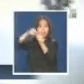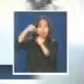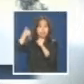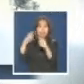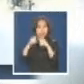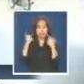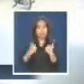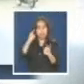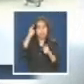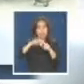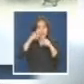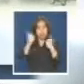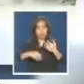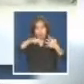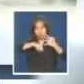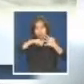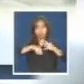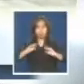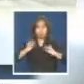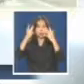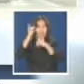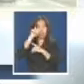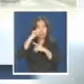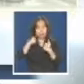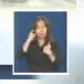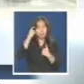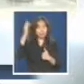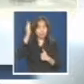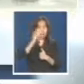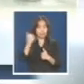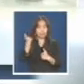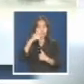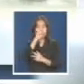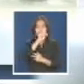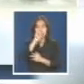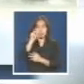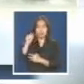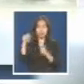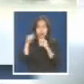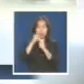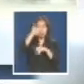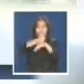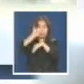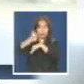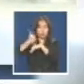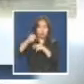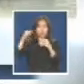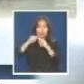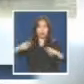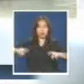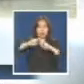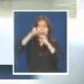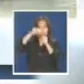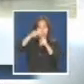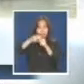งสิ้นเดือนนี้เท่านั้นเองนะครับเพราะฉะนั้นในวันพรุ่งนี้นะครับผมก็จะได้นัดหมายพูดคุยกับทั้งท่านรัฐมนตรีว่าการกระทรวงพลังงานรั